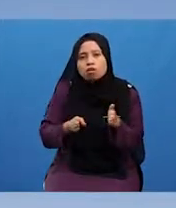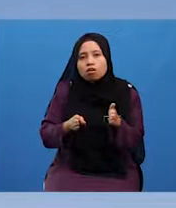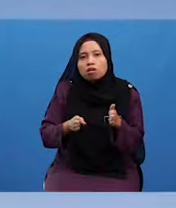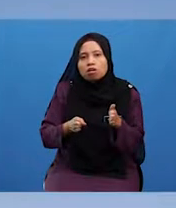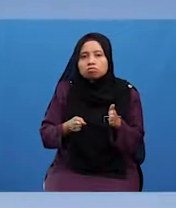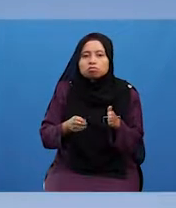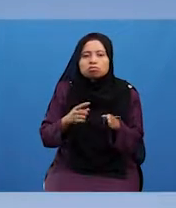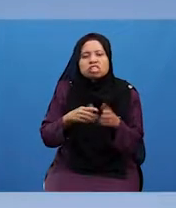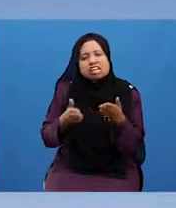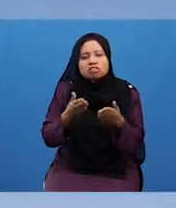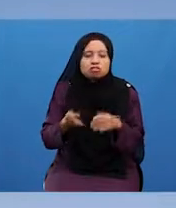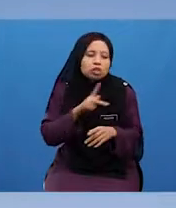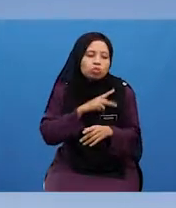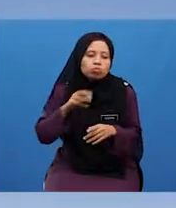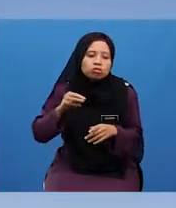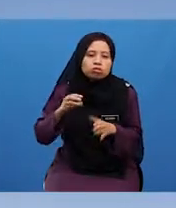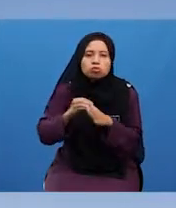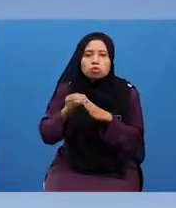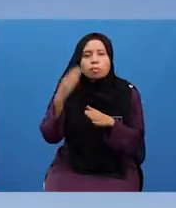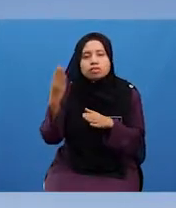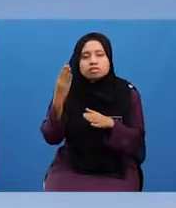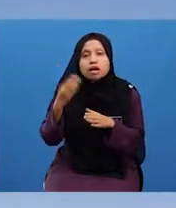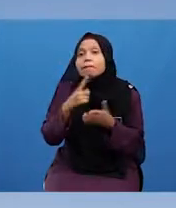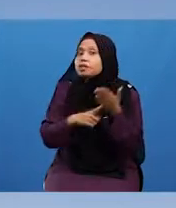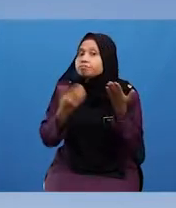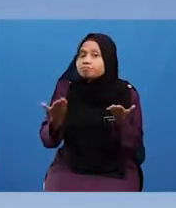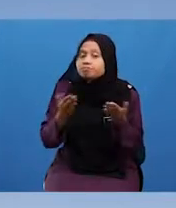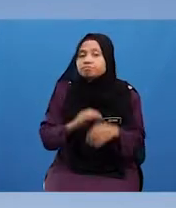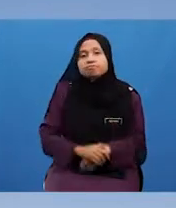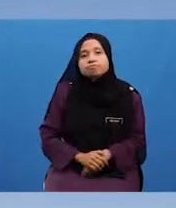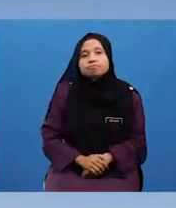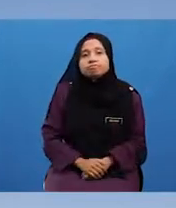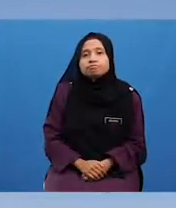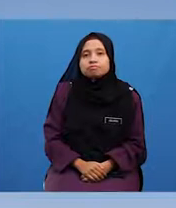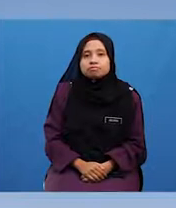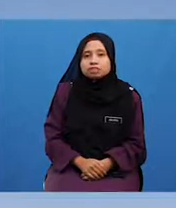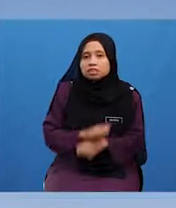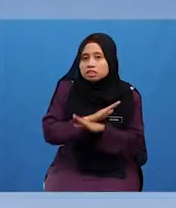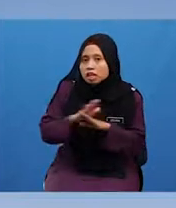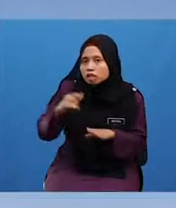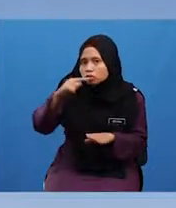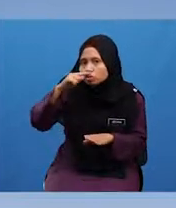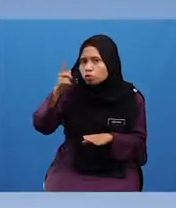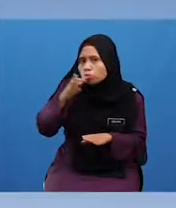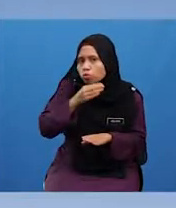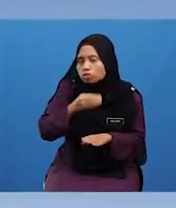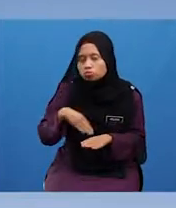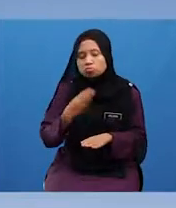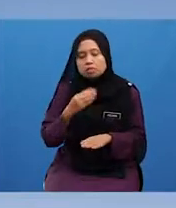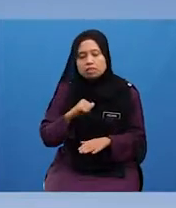murid atau murid biasa. Apa tipsnya? Jangan sombong dan membangga